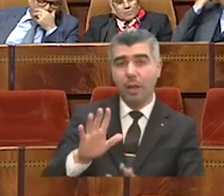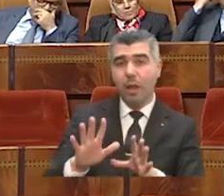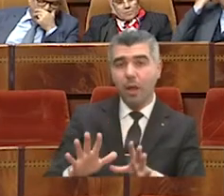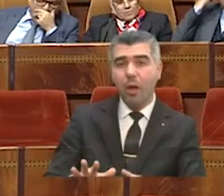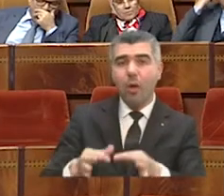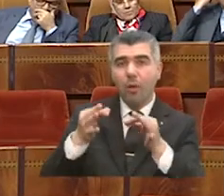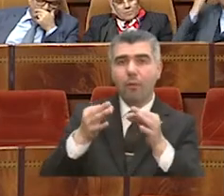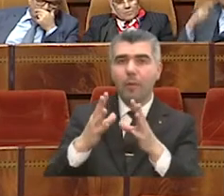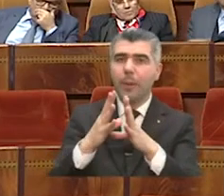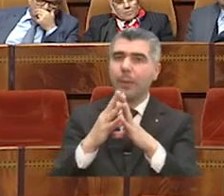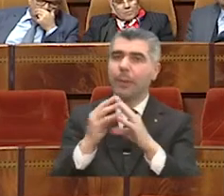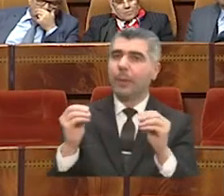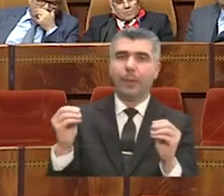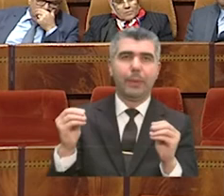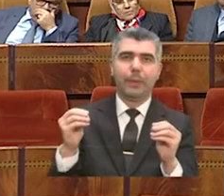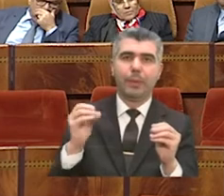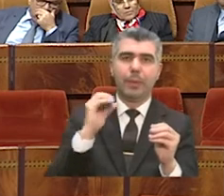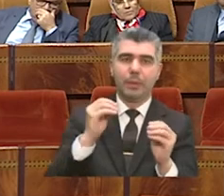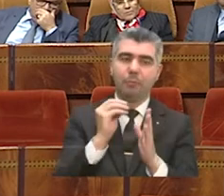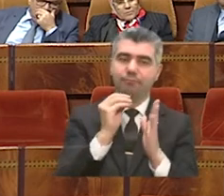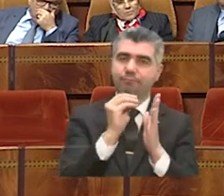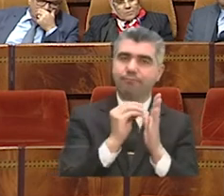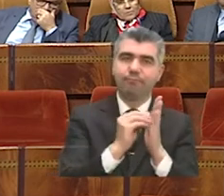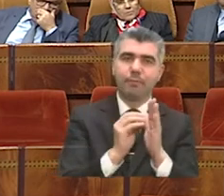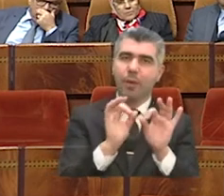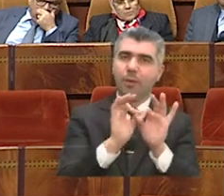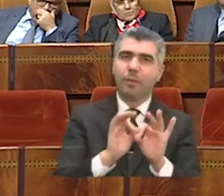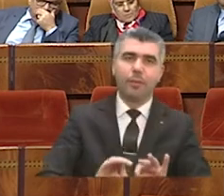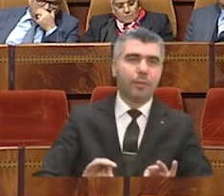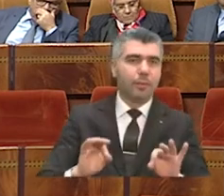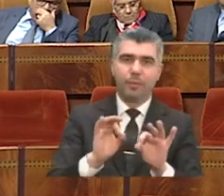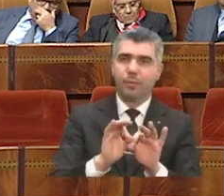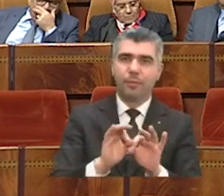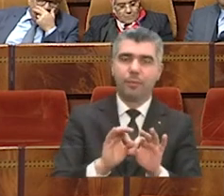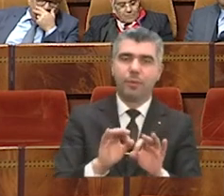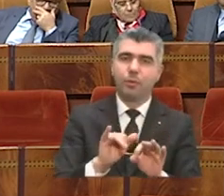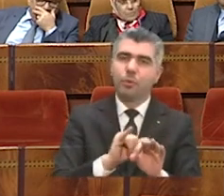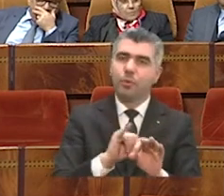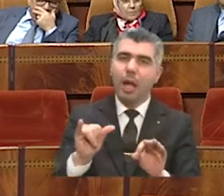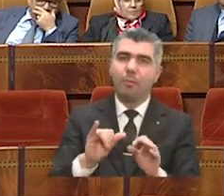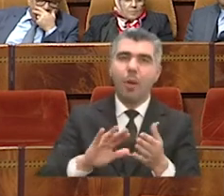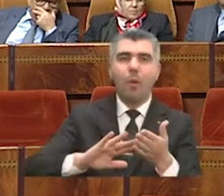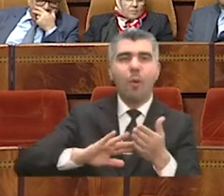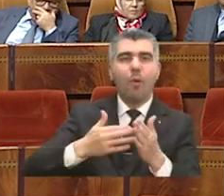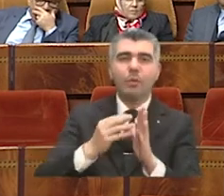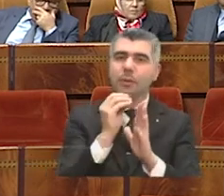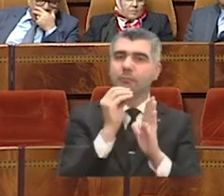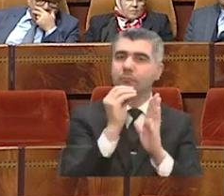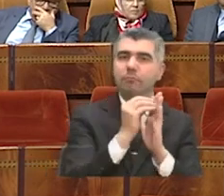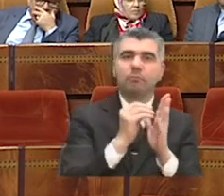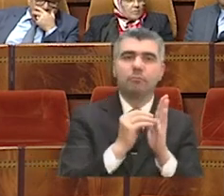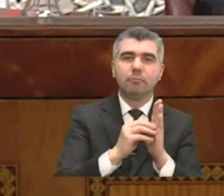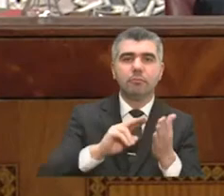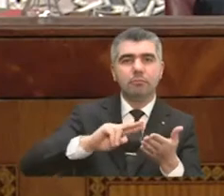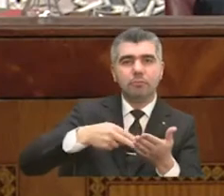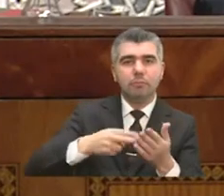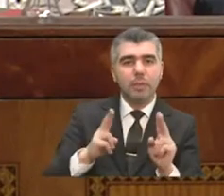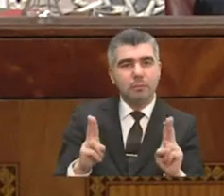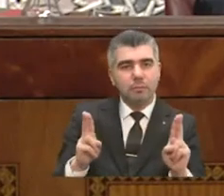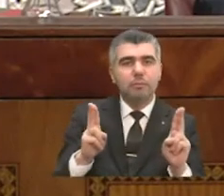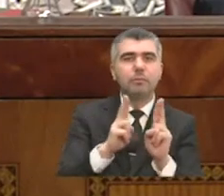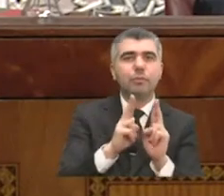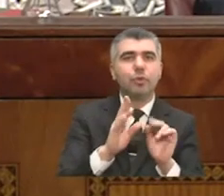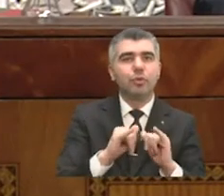mutuel et par là donc en vider ces mécanismes de leur